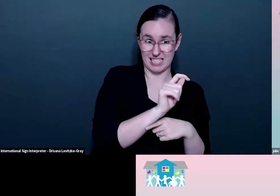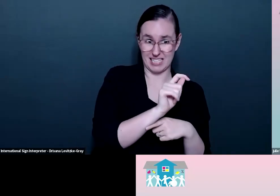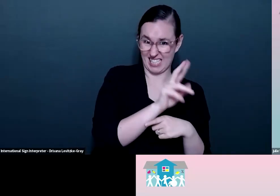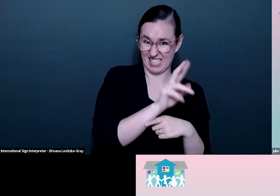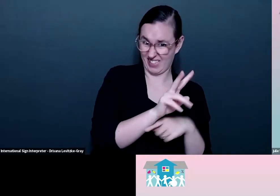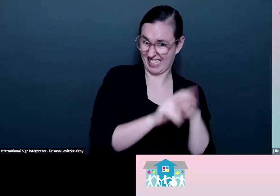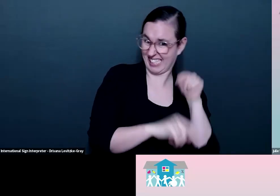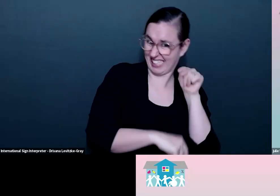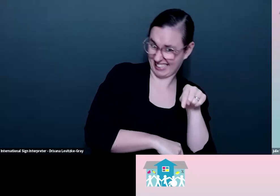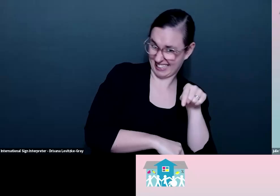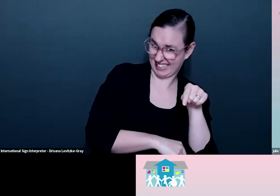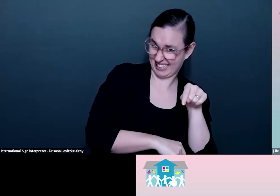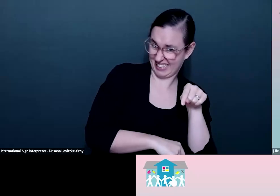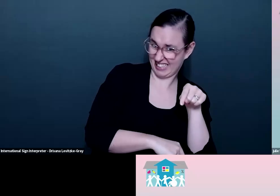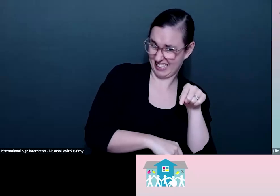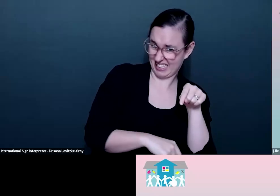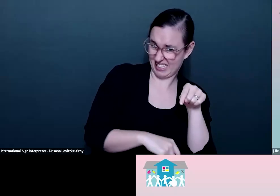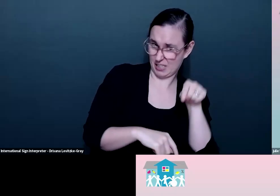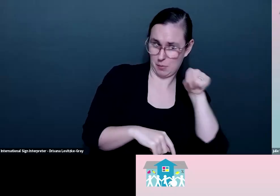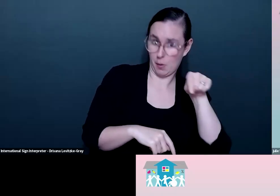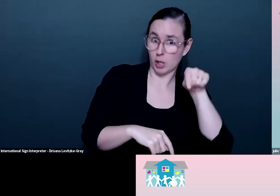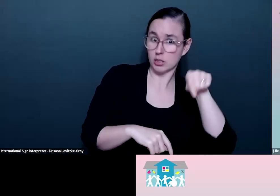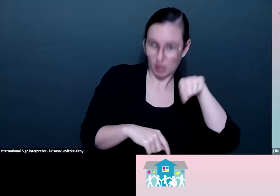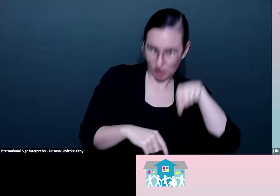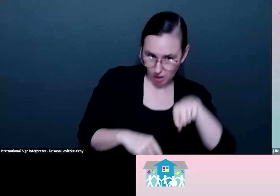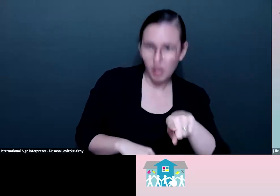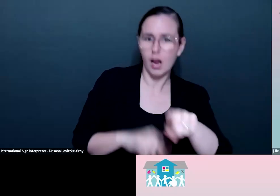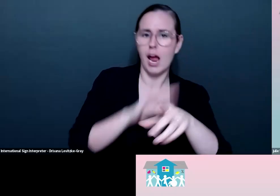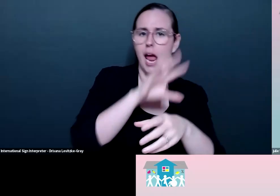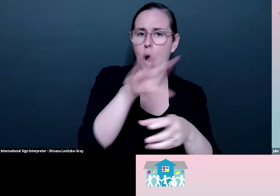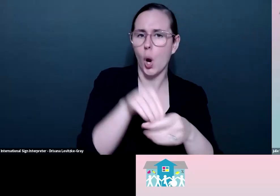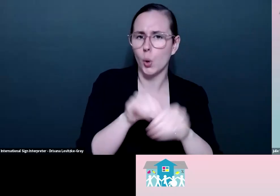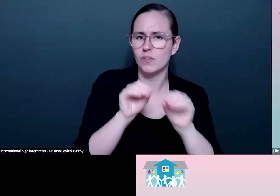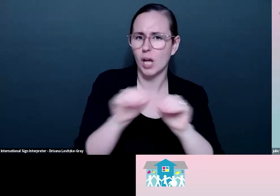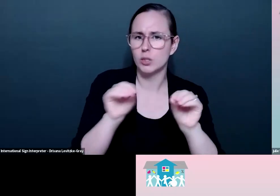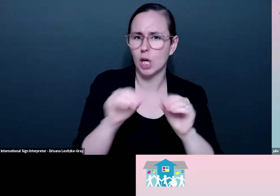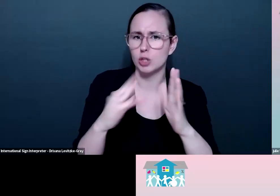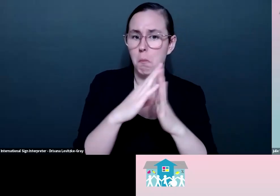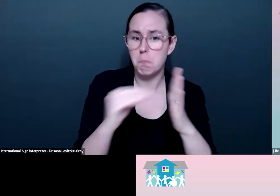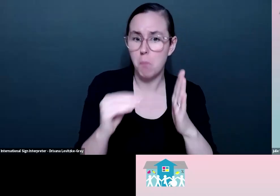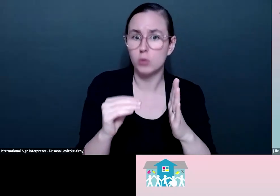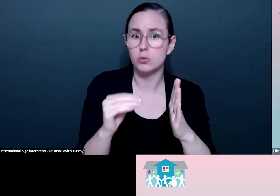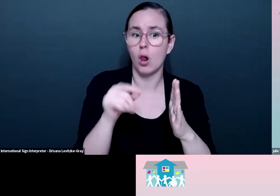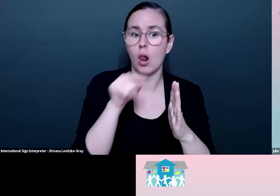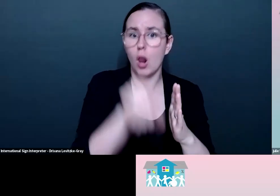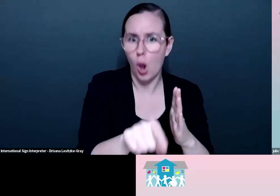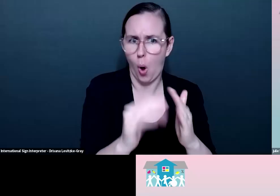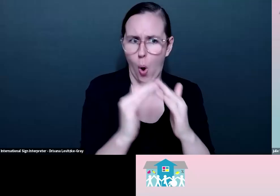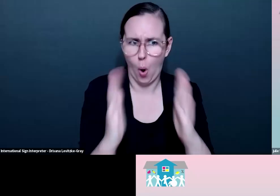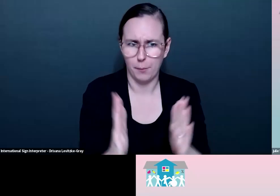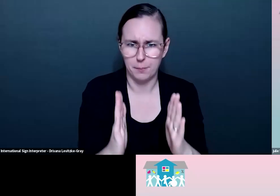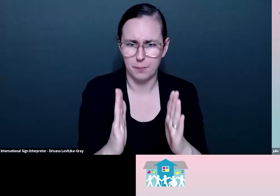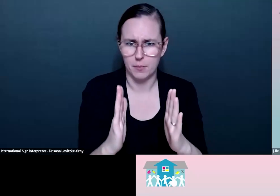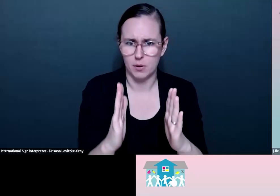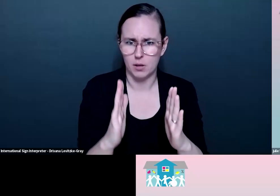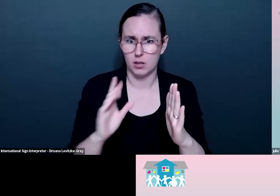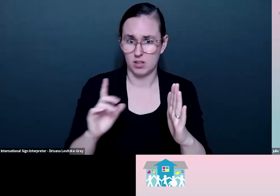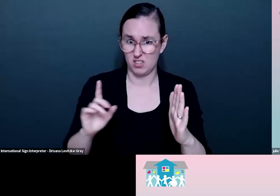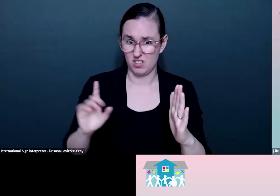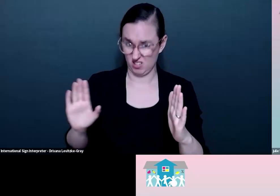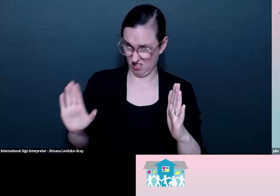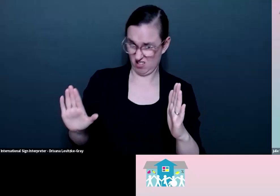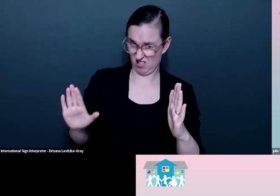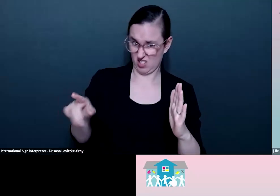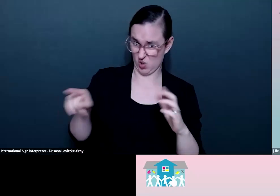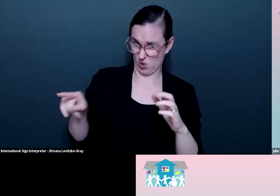parce que le module de fonctionnement d'éducation inclusive, il est pensé pour les maisons. Mais, OK, alors Léa, elle a une